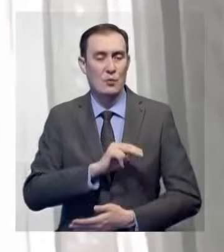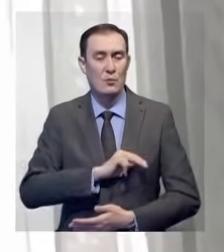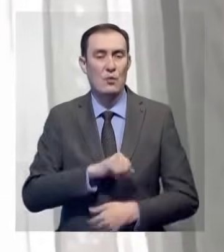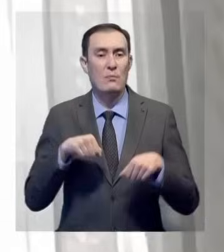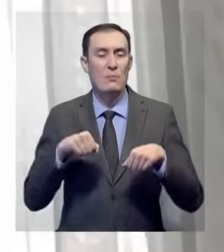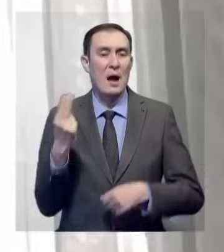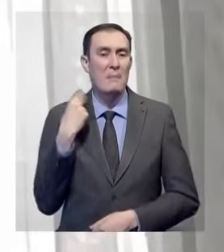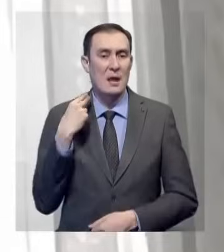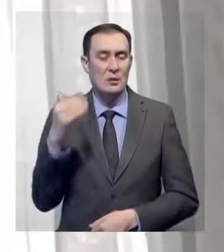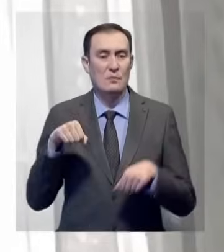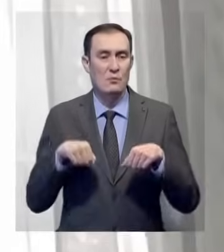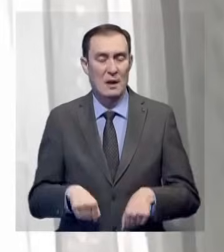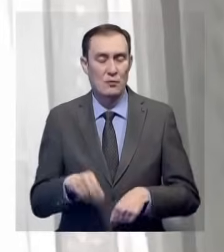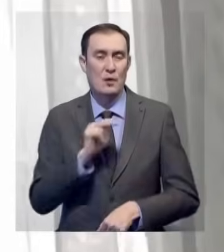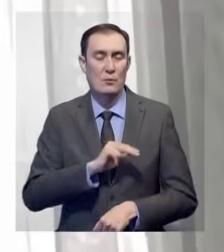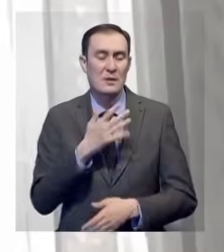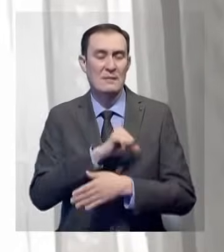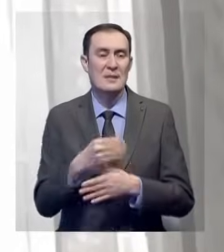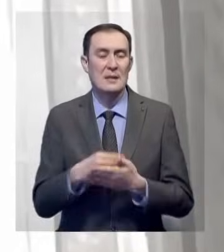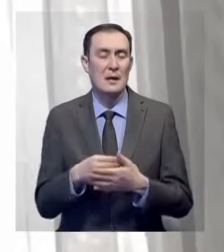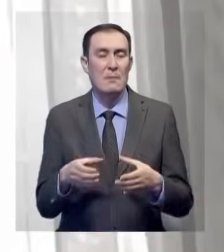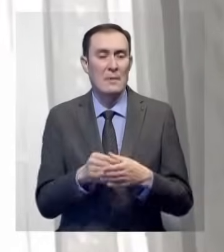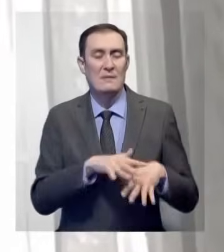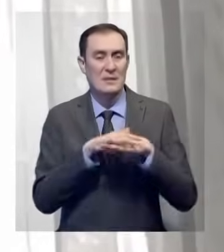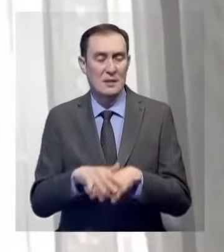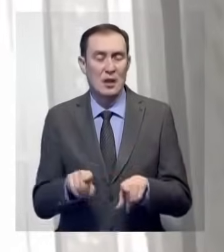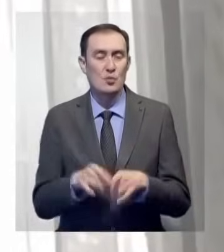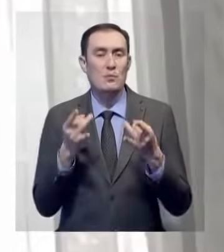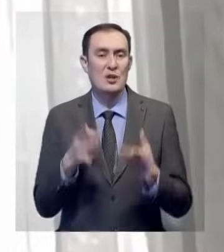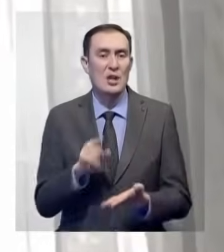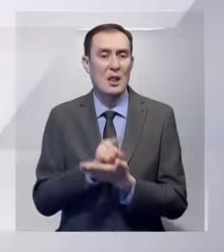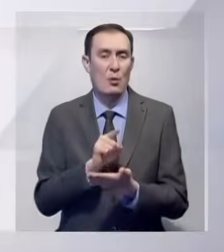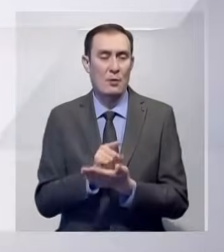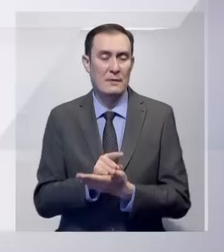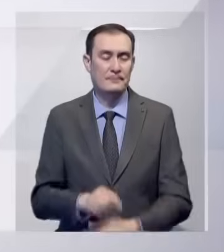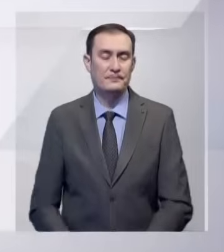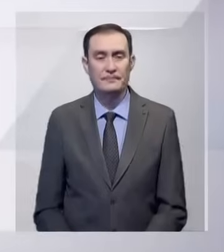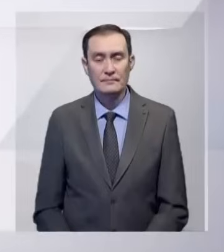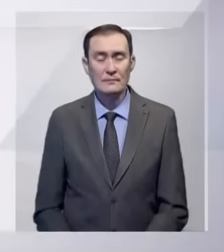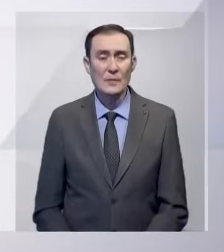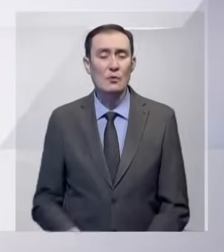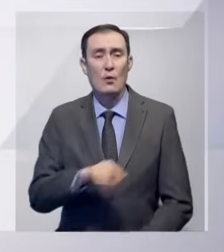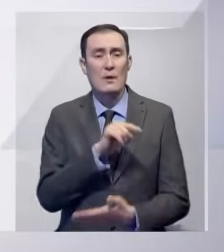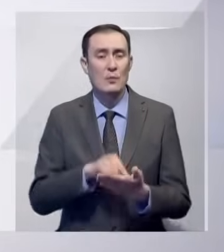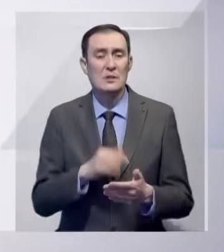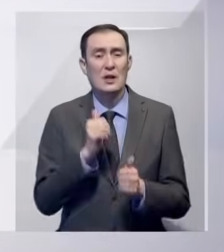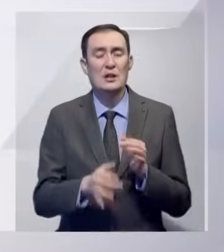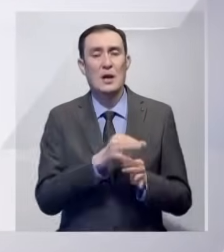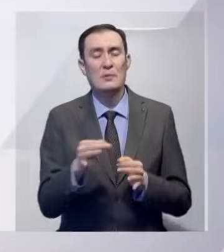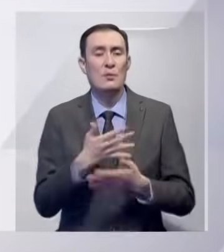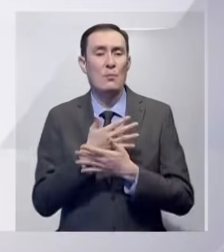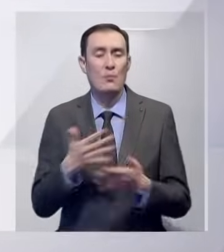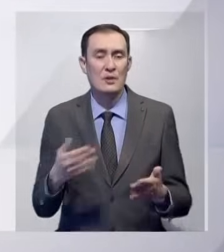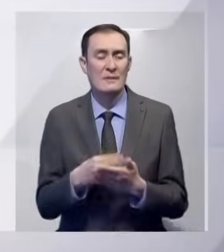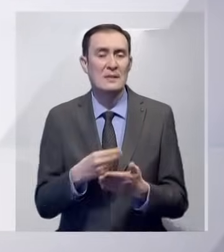также дает возможность для зарубежных компаний инвестировать. В-третьих, это упрощение налогов. Что касается картины по регионам, то наибольшая доля